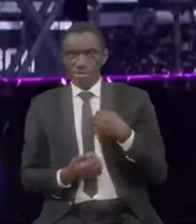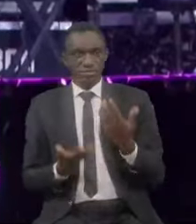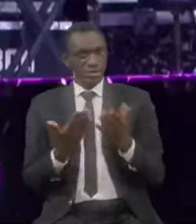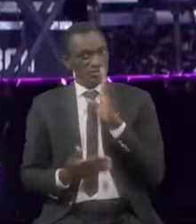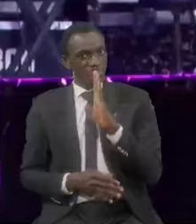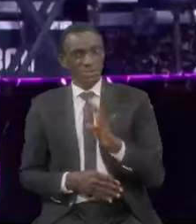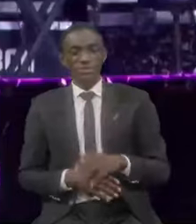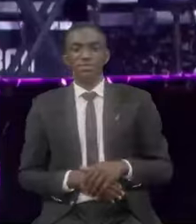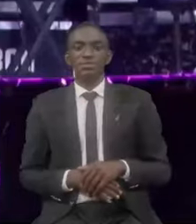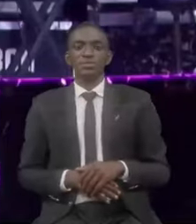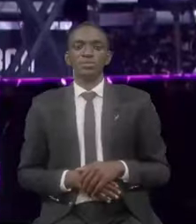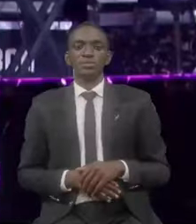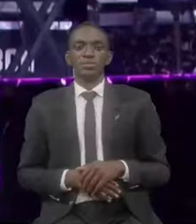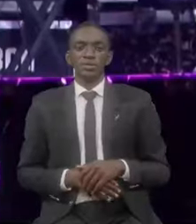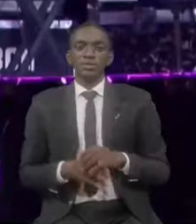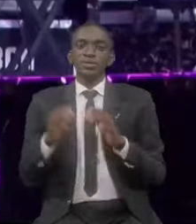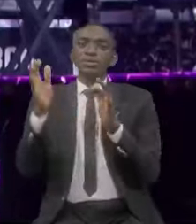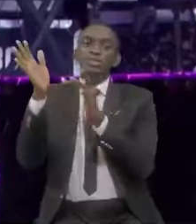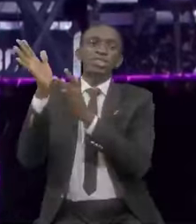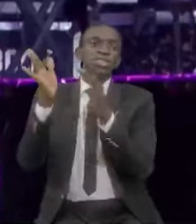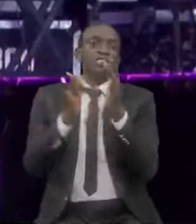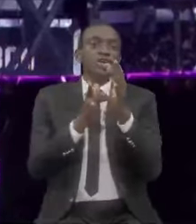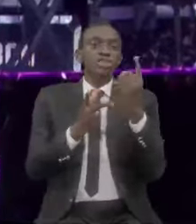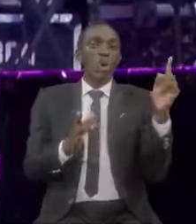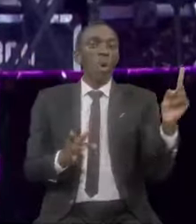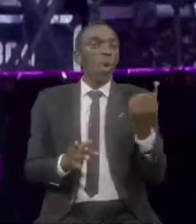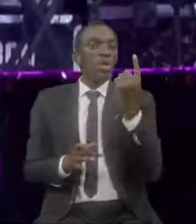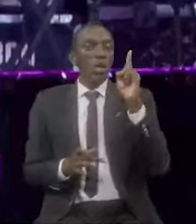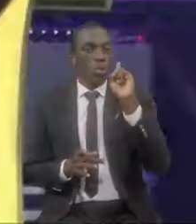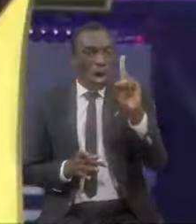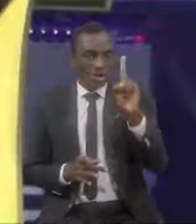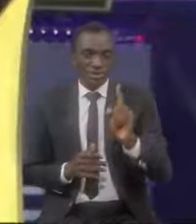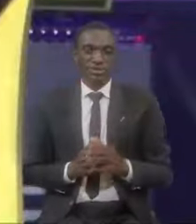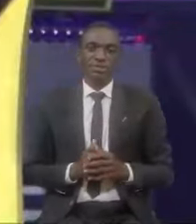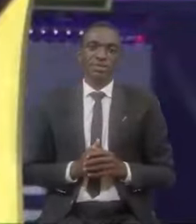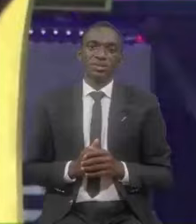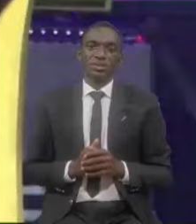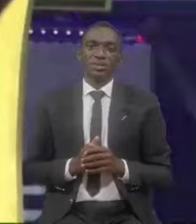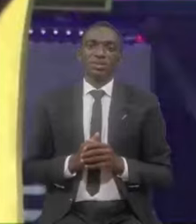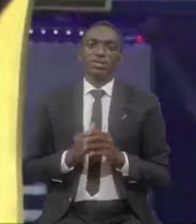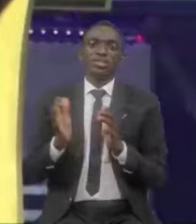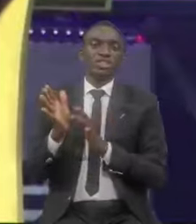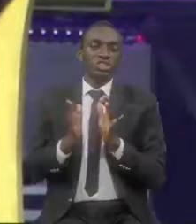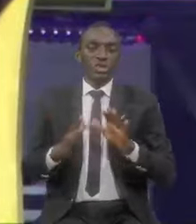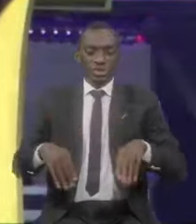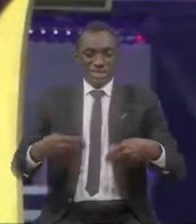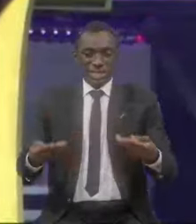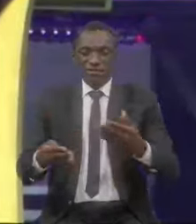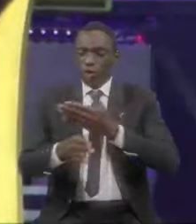qu'il pourrait encore me faire du mal. Jésus est le seul qui